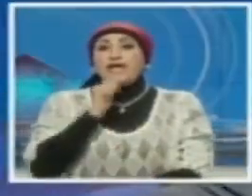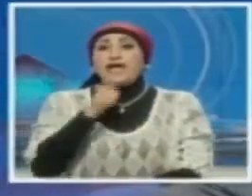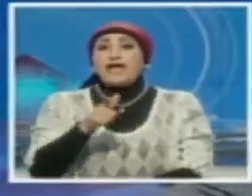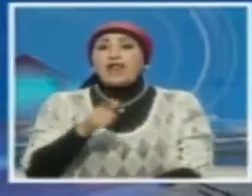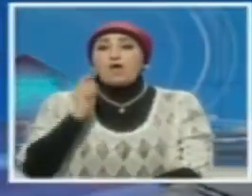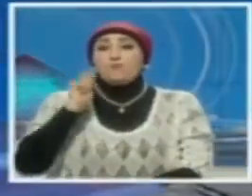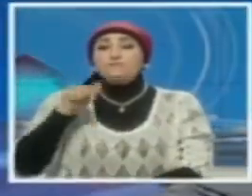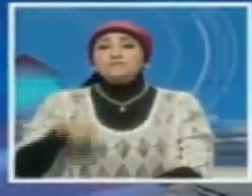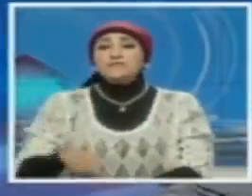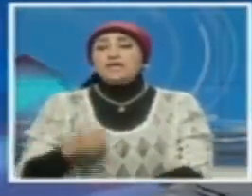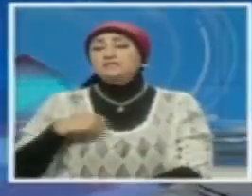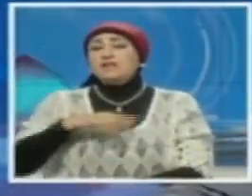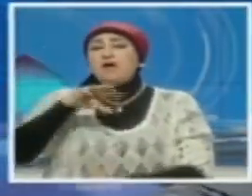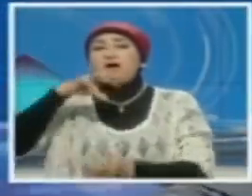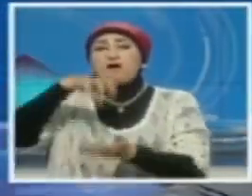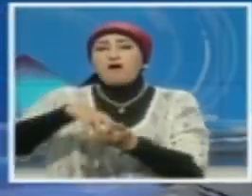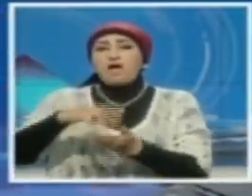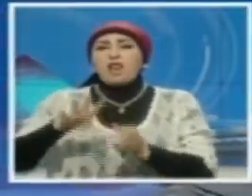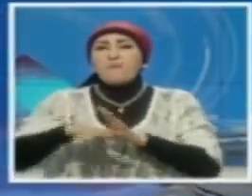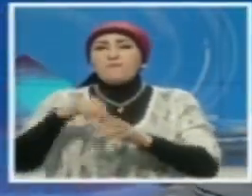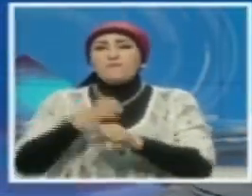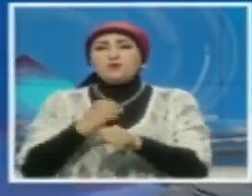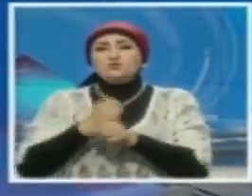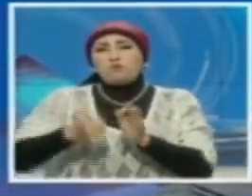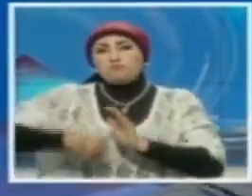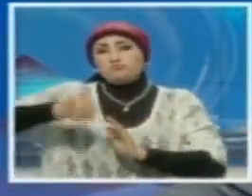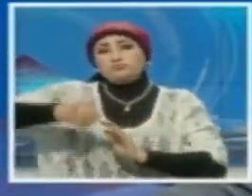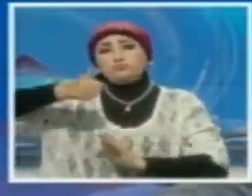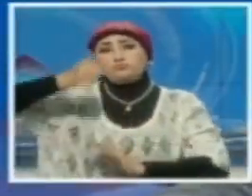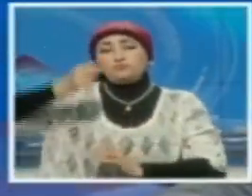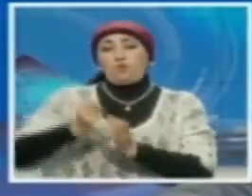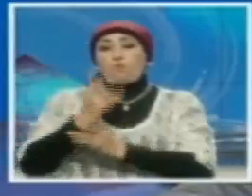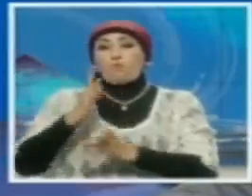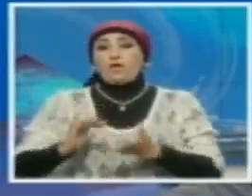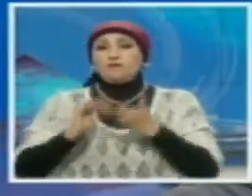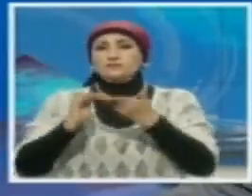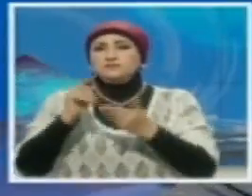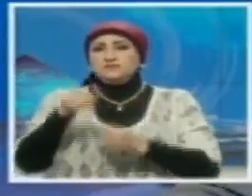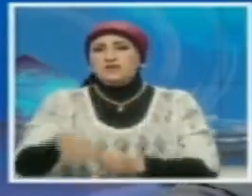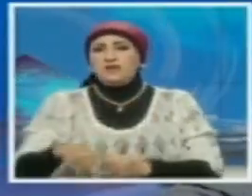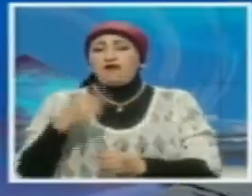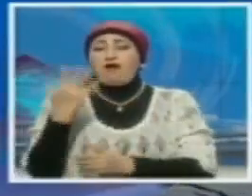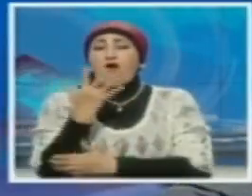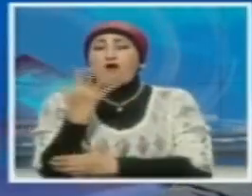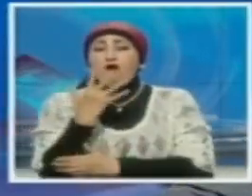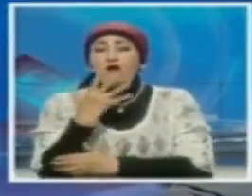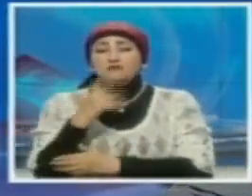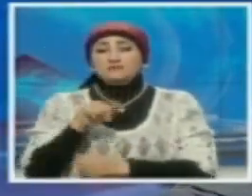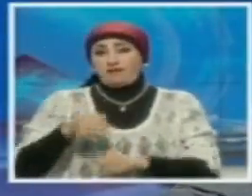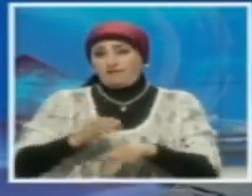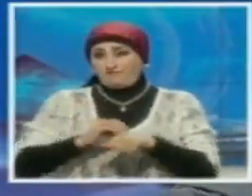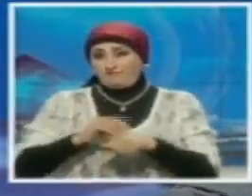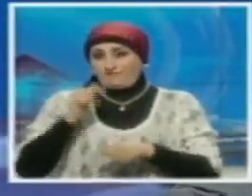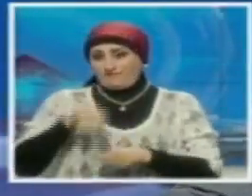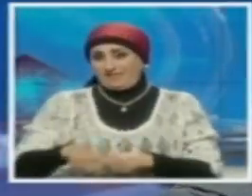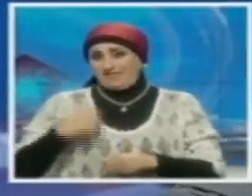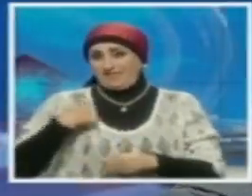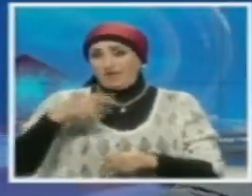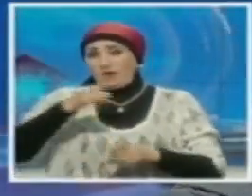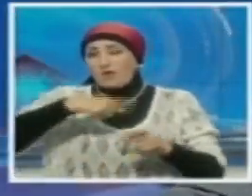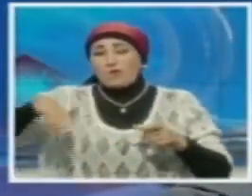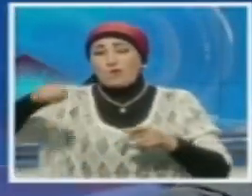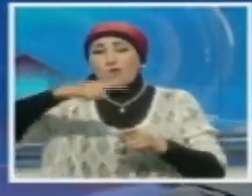أعلنت محافظة القاهرة المشروعات الفائزة في المبادرة الوطنية للمشروعات الخضراء الذكية بإقليم القاهرة